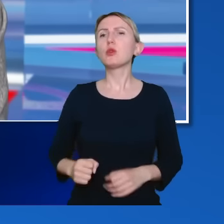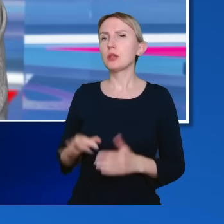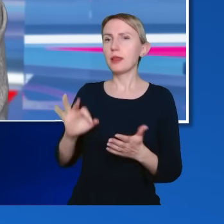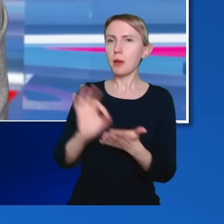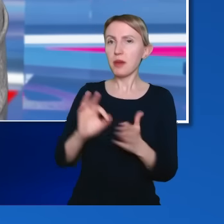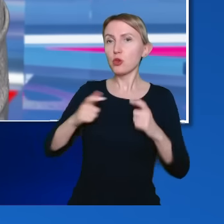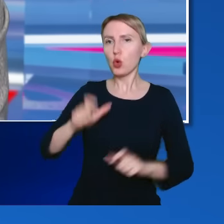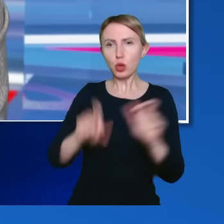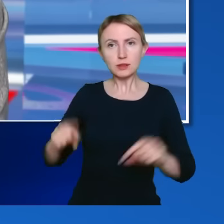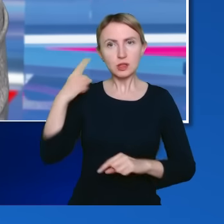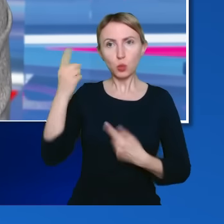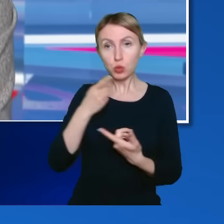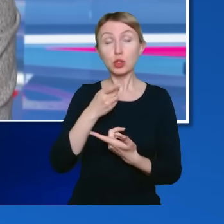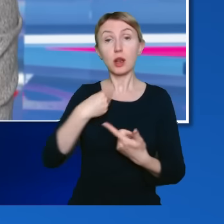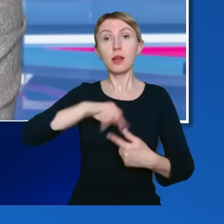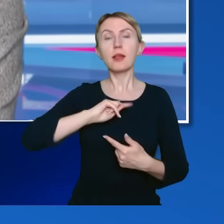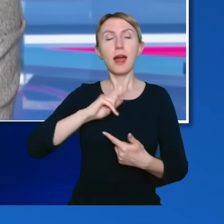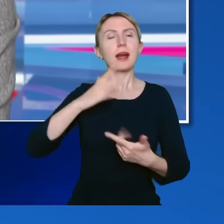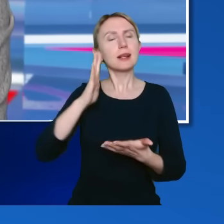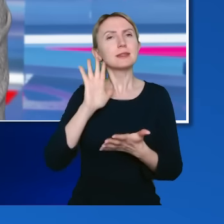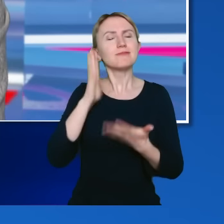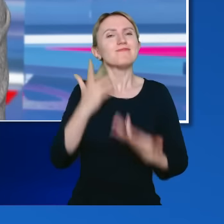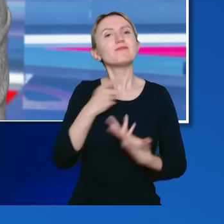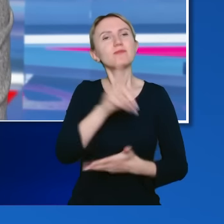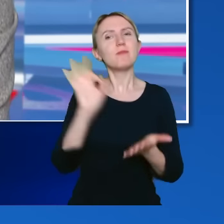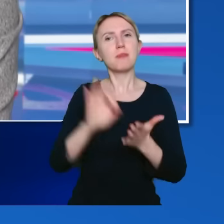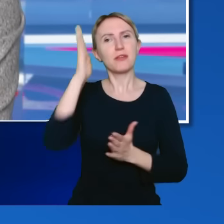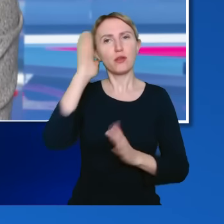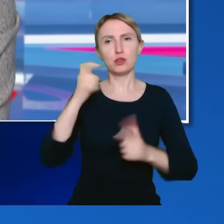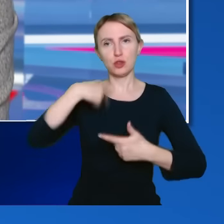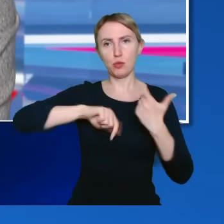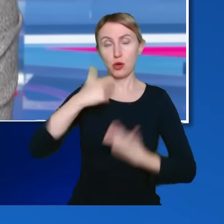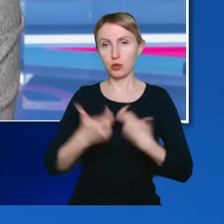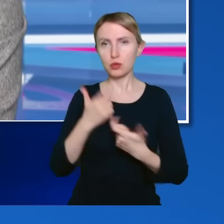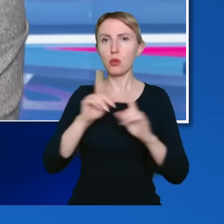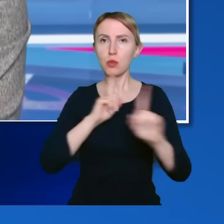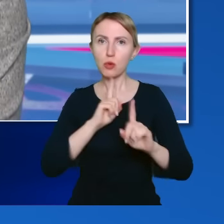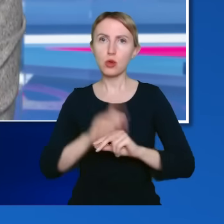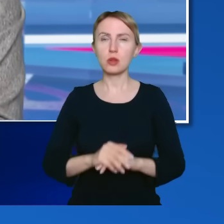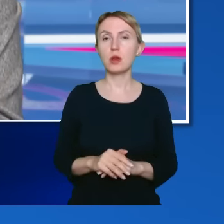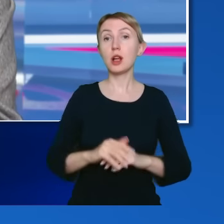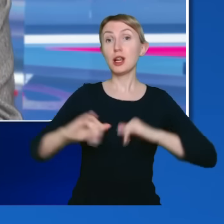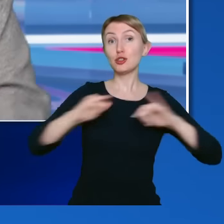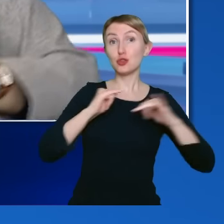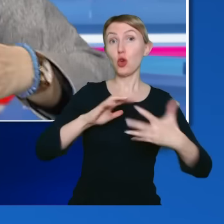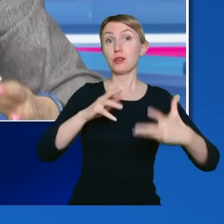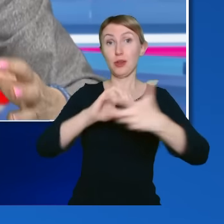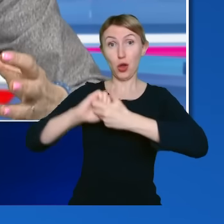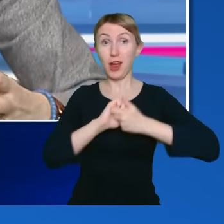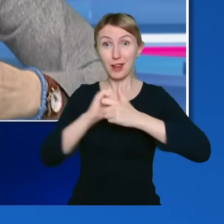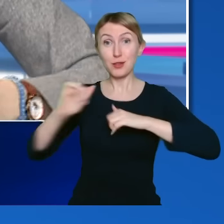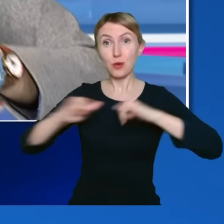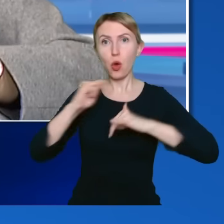żeby mieli pewność, o czym mówimy. Czyli pan mówi, że rząd w tej chwili, koalicja rządząca, rozważa interwencyjny